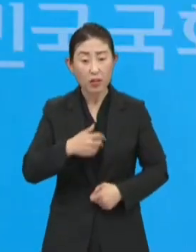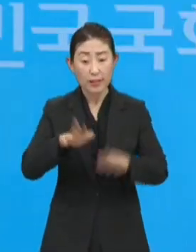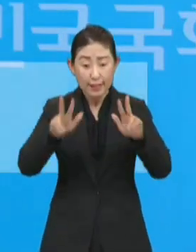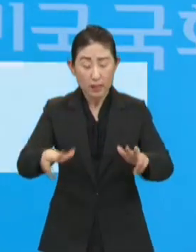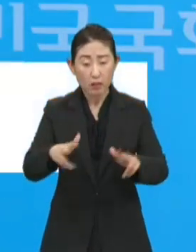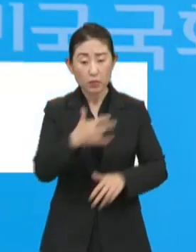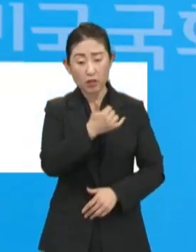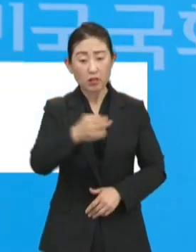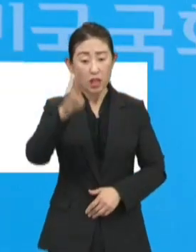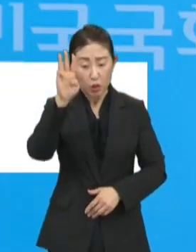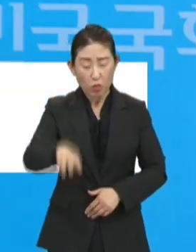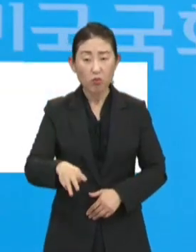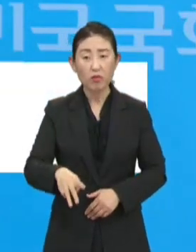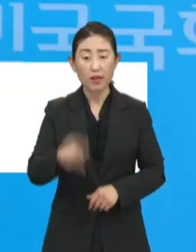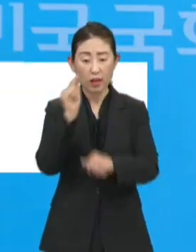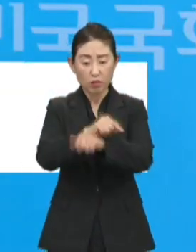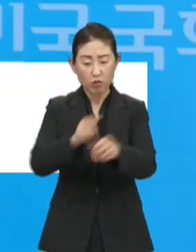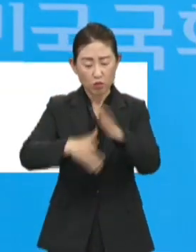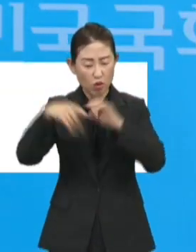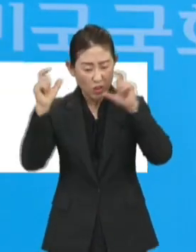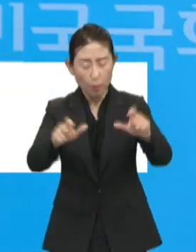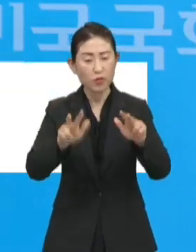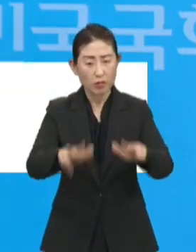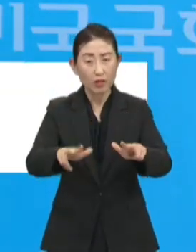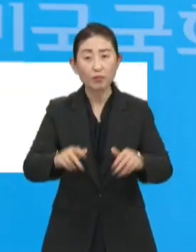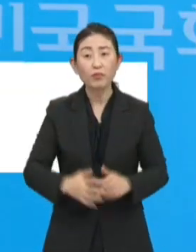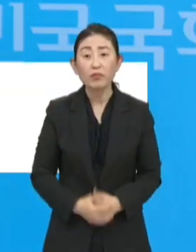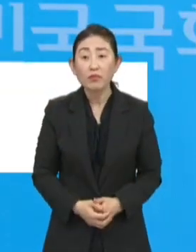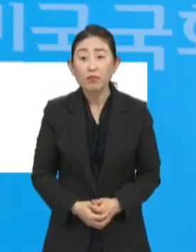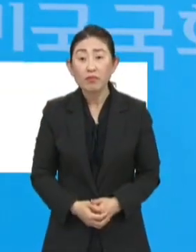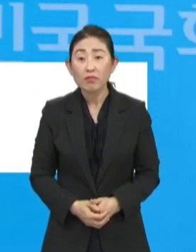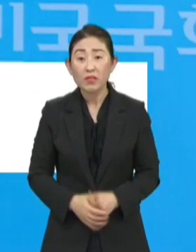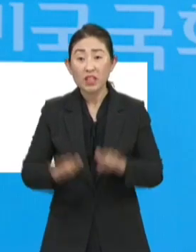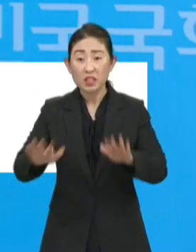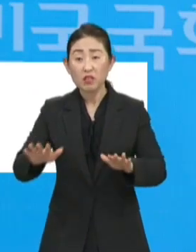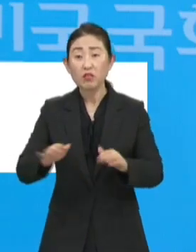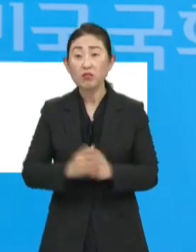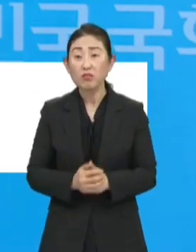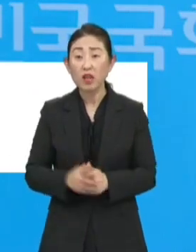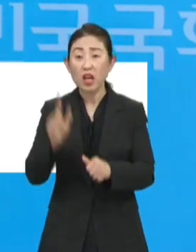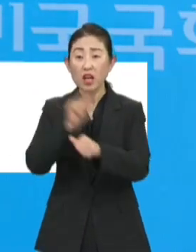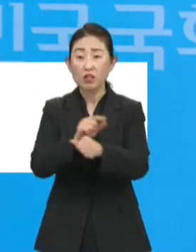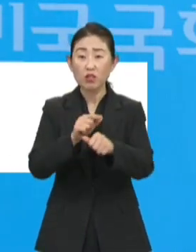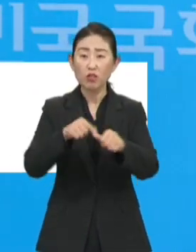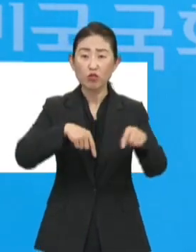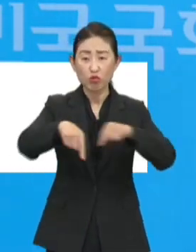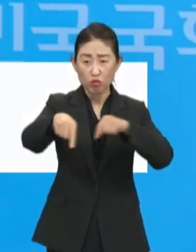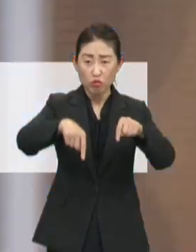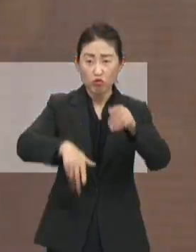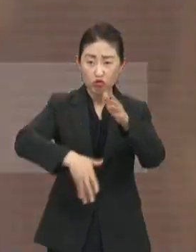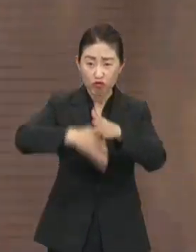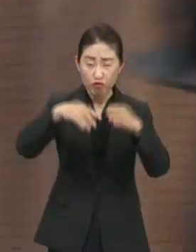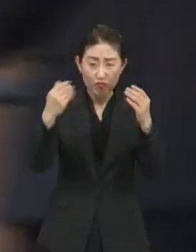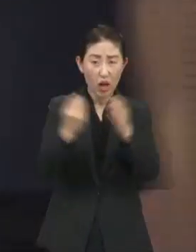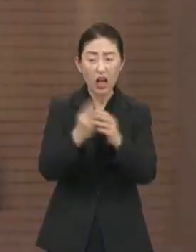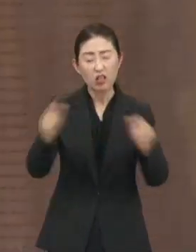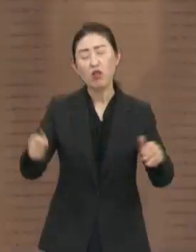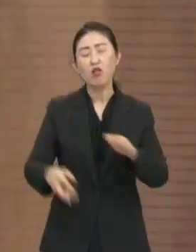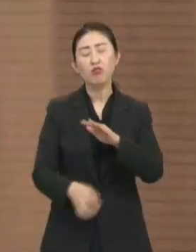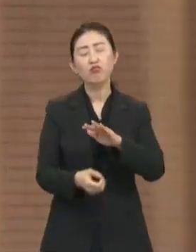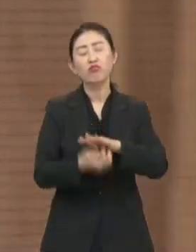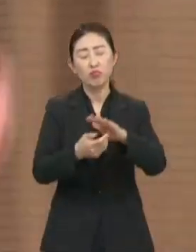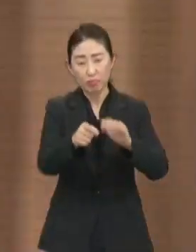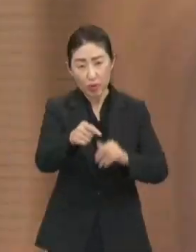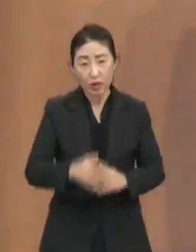만약에 이거 행정수도 문제를 해결 안 하고 국회 의사당 완전 이전만 한다. 그러면 이게 편법입니다. 민주당이